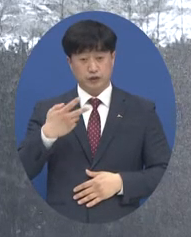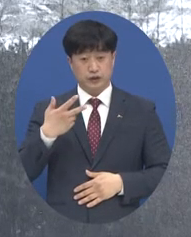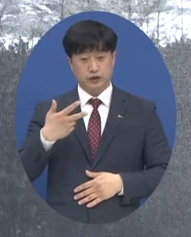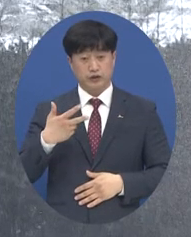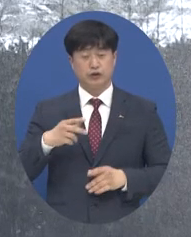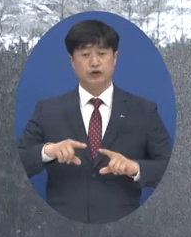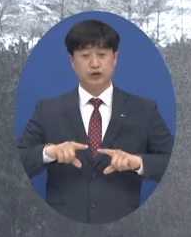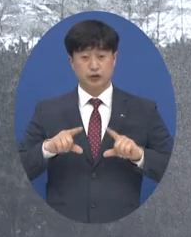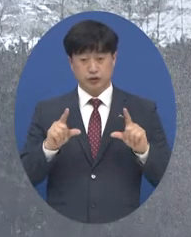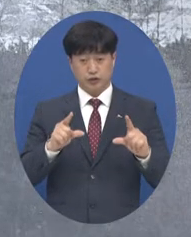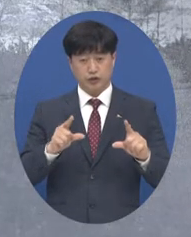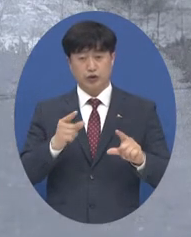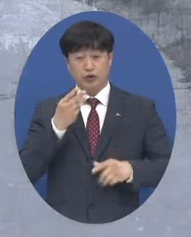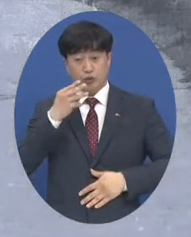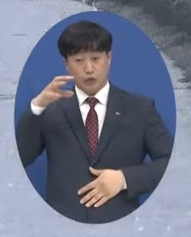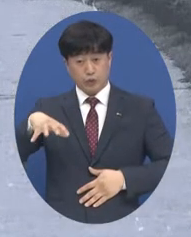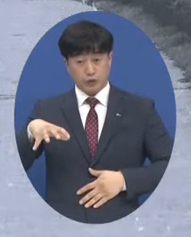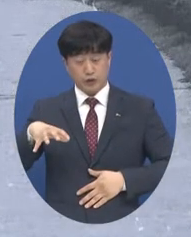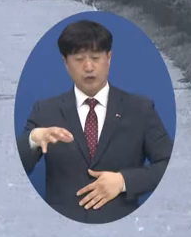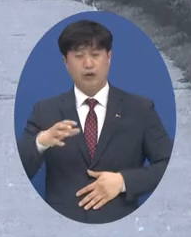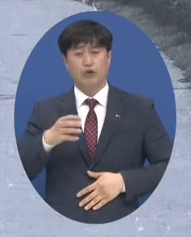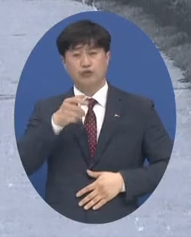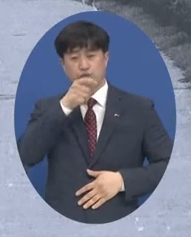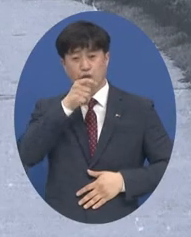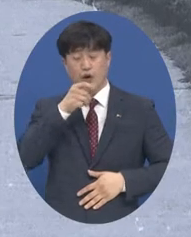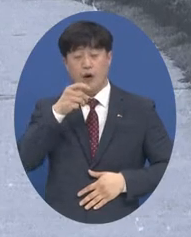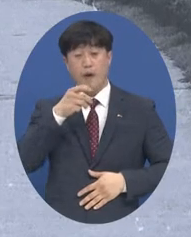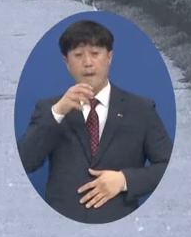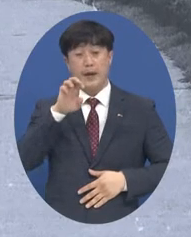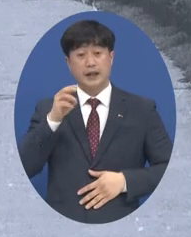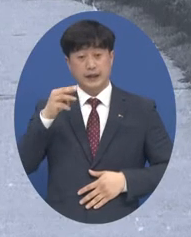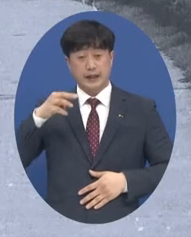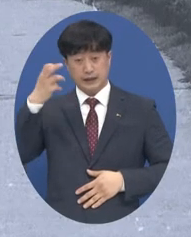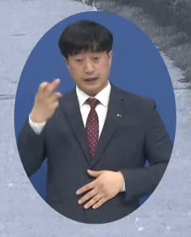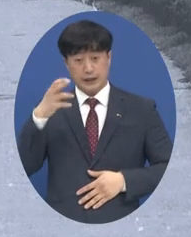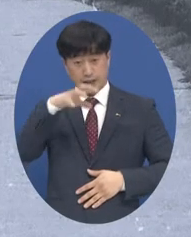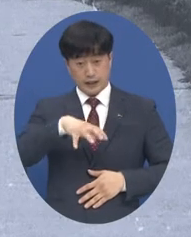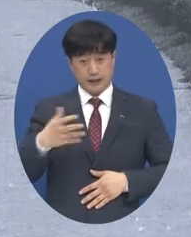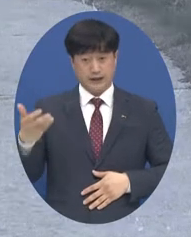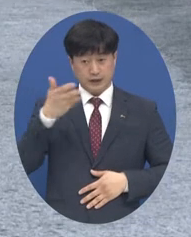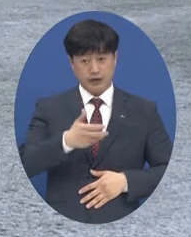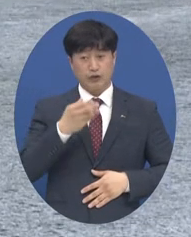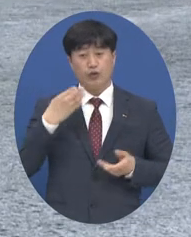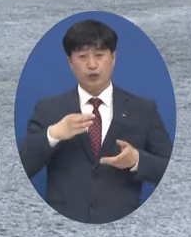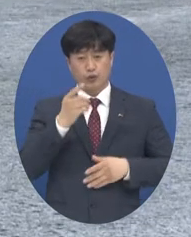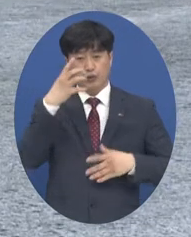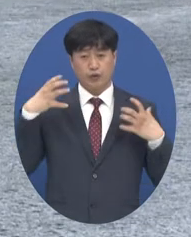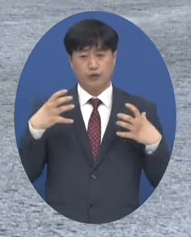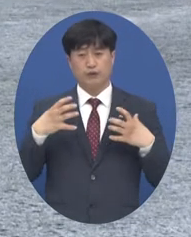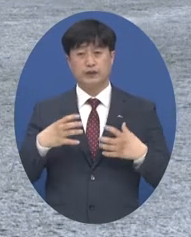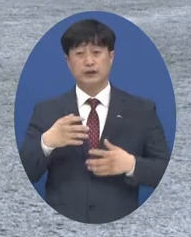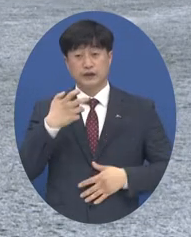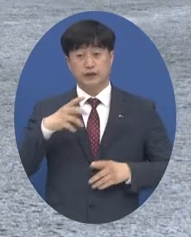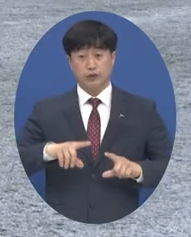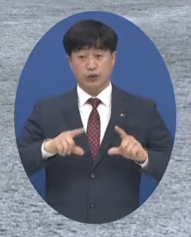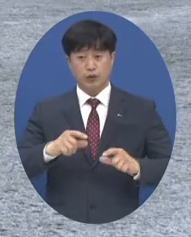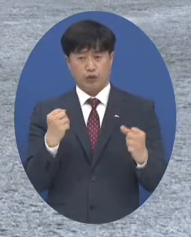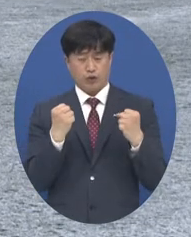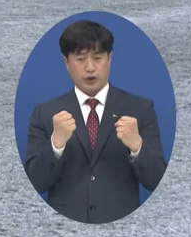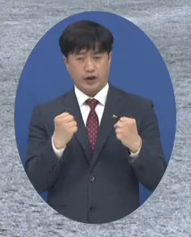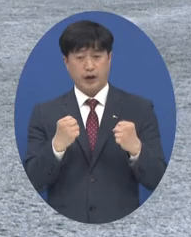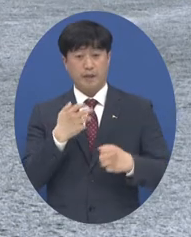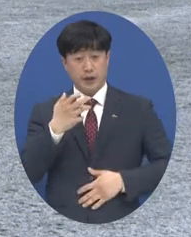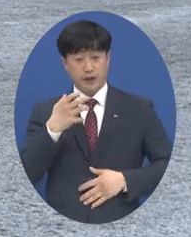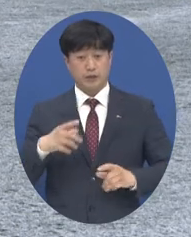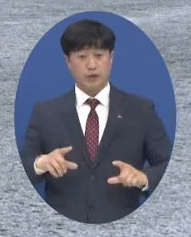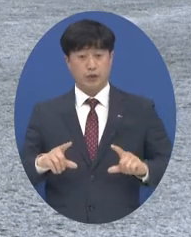1967년 서울시 태평로에서 경기도 수원시 팔달산 아래로 이전한 경기도청. 70년대는 건강,